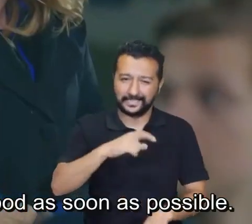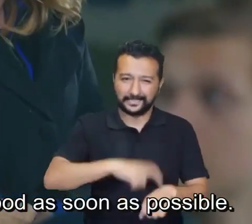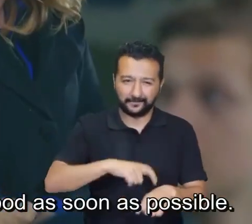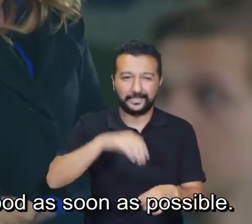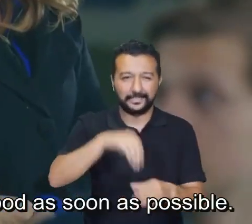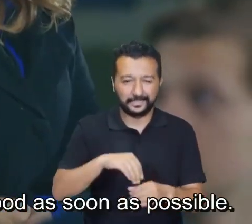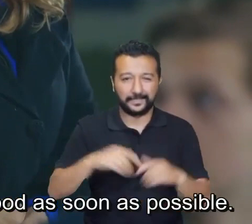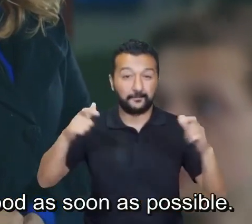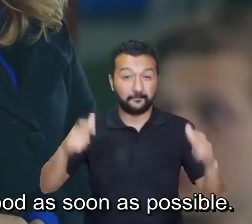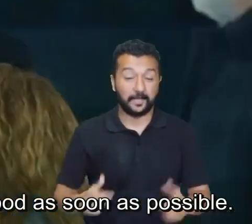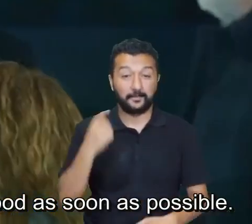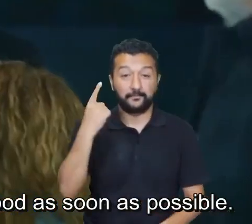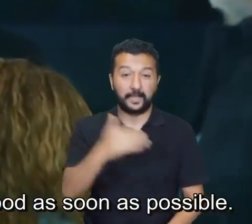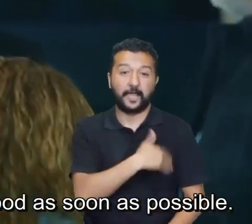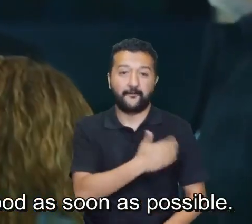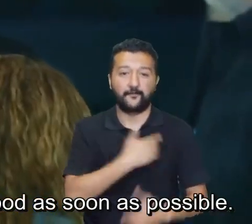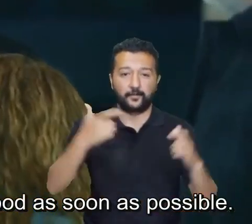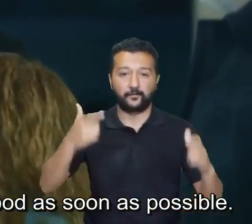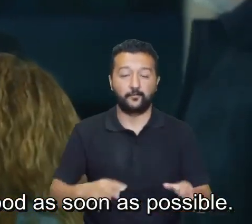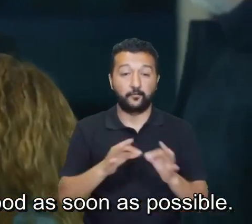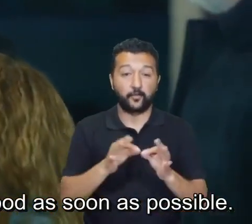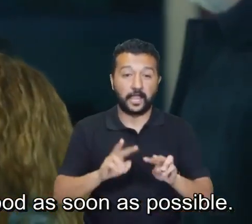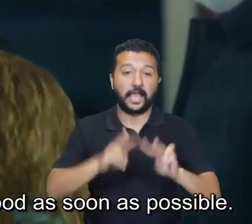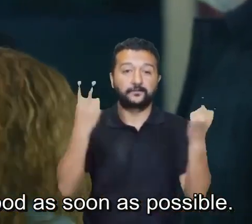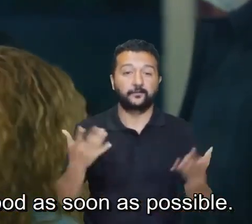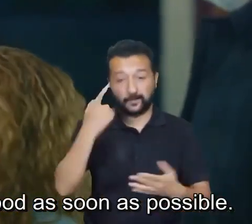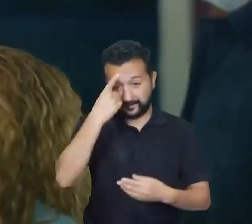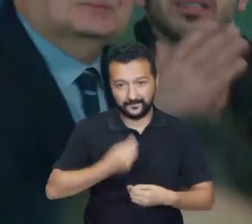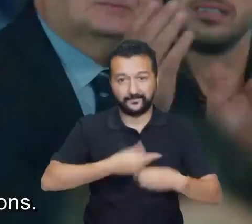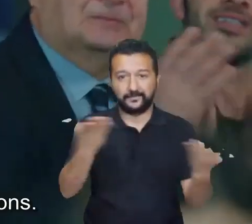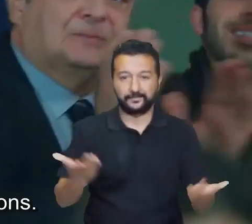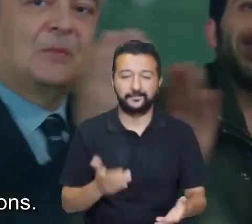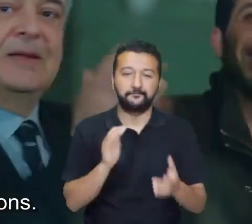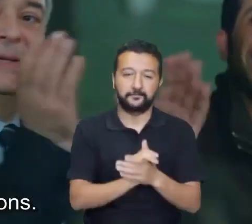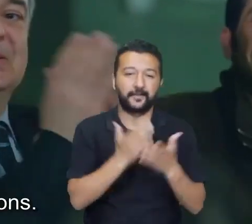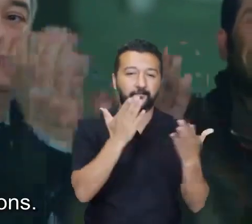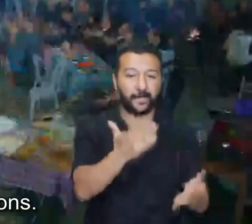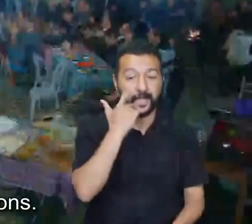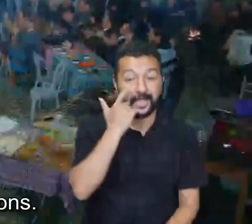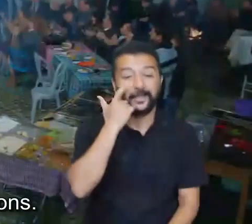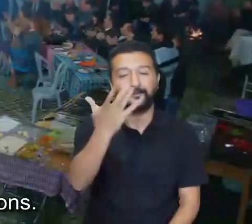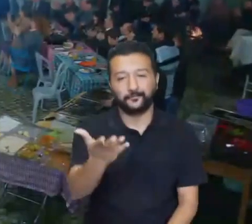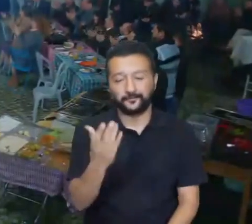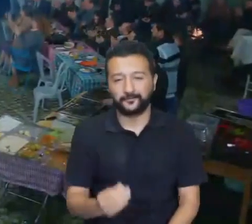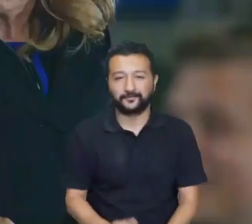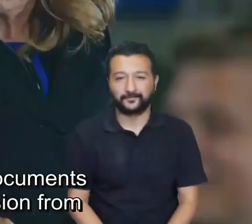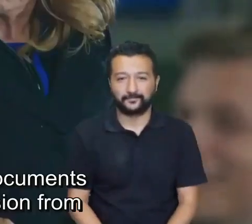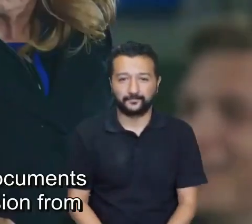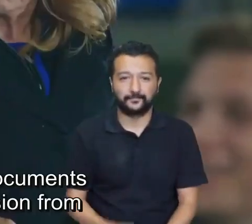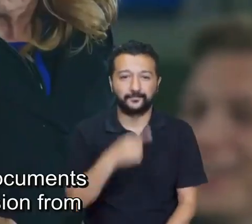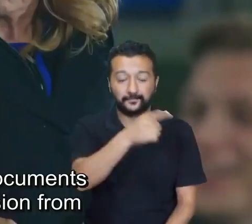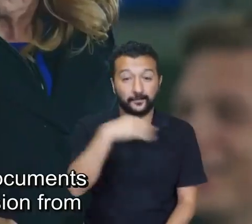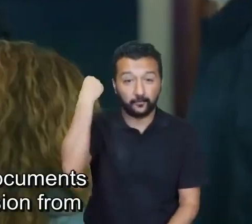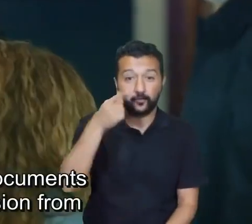kısa zamanda mahallede avukatlık bürosu açıyorum. Haberiniz olsun. Bravo, hayırlı olsun.